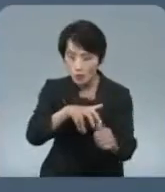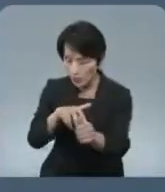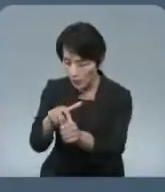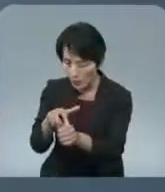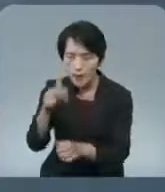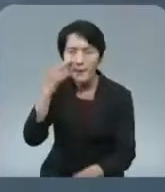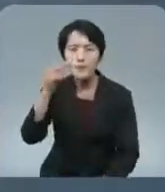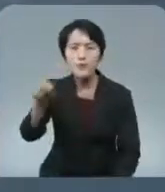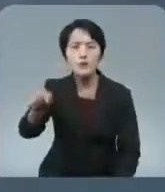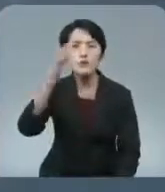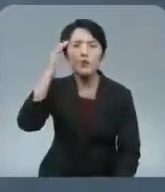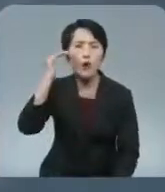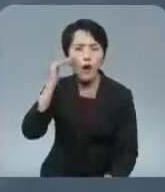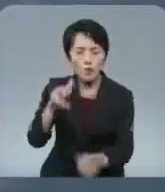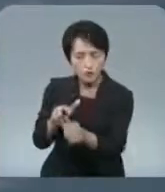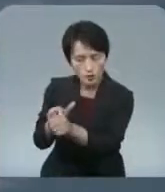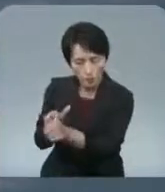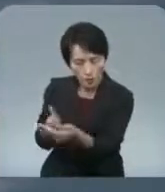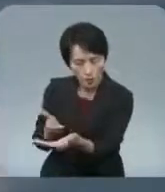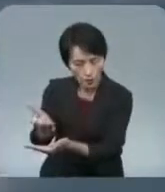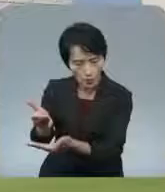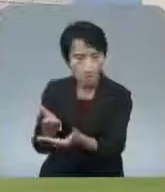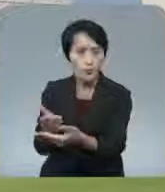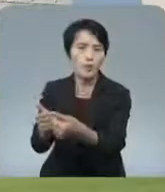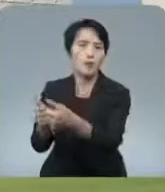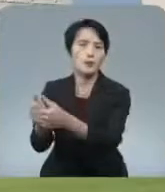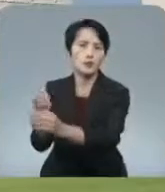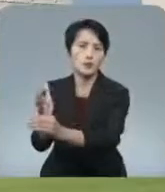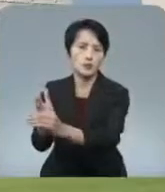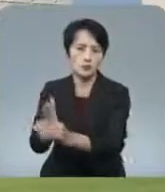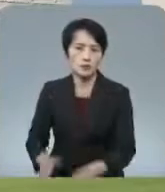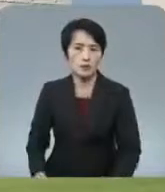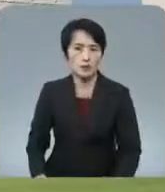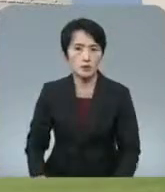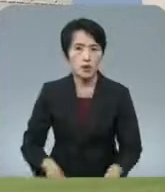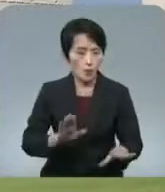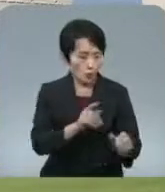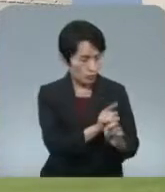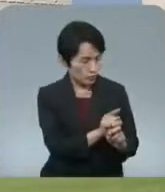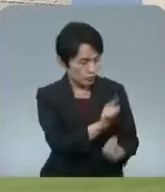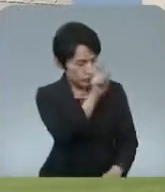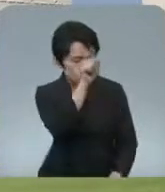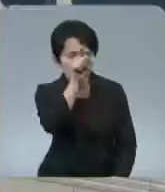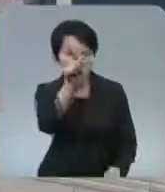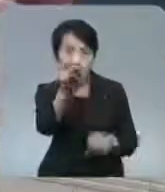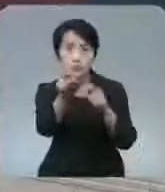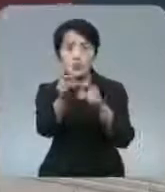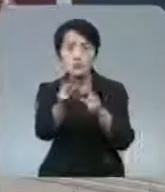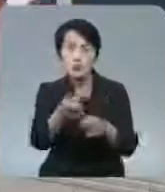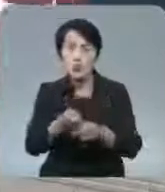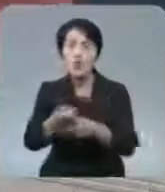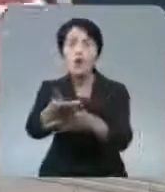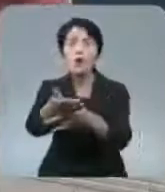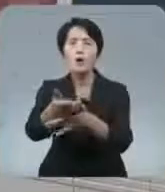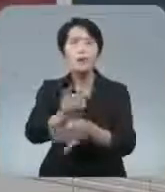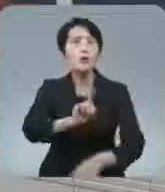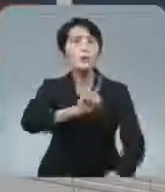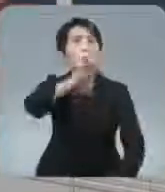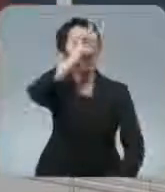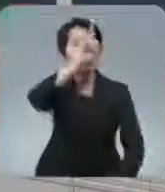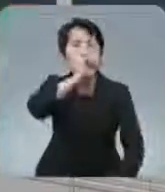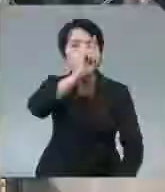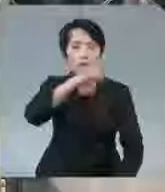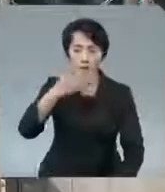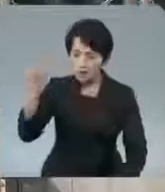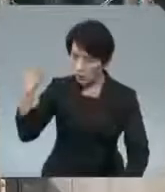遺憾の意を表明しましたしかし国連の北韓制裁決議に違反する弾道ミサイルか